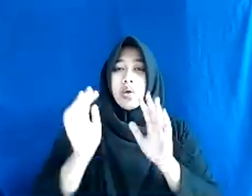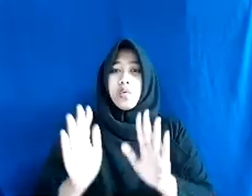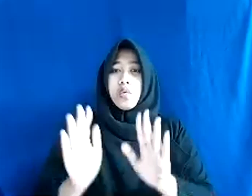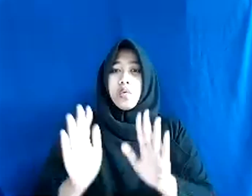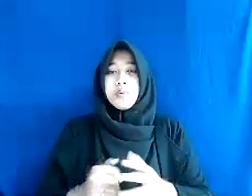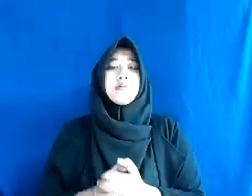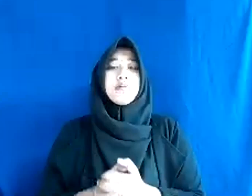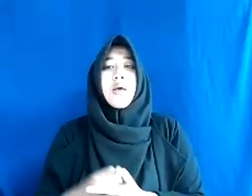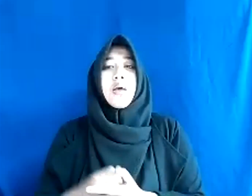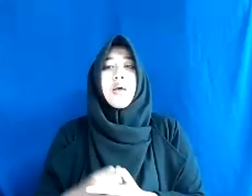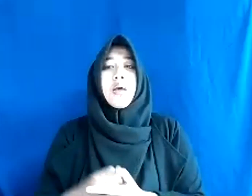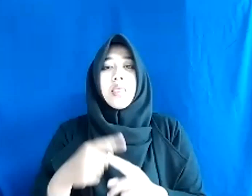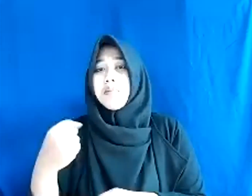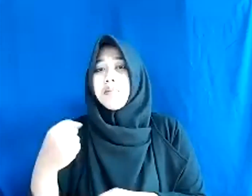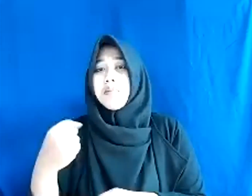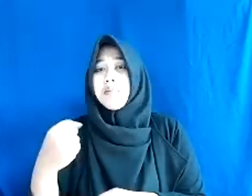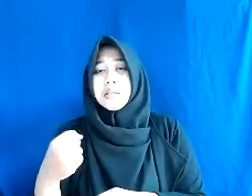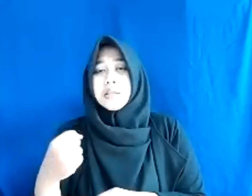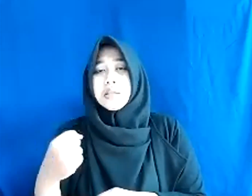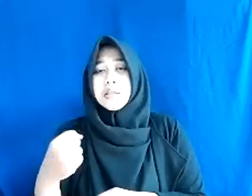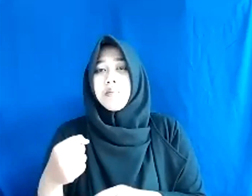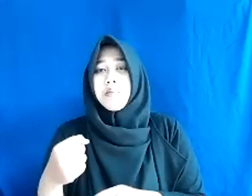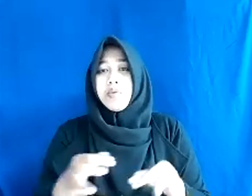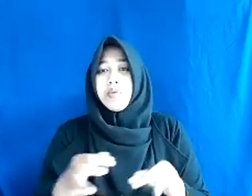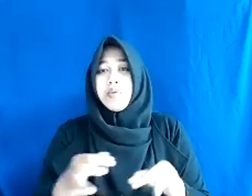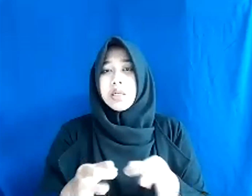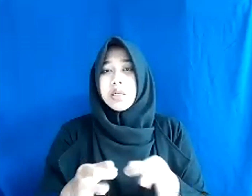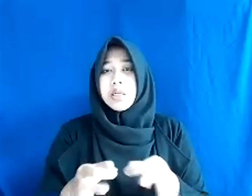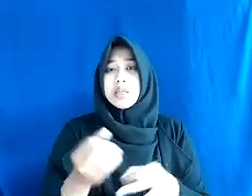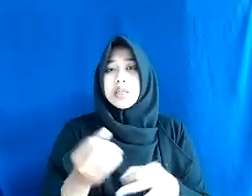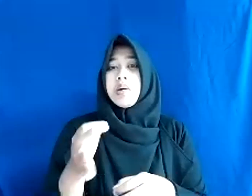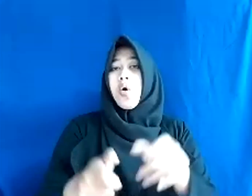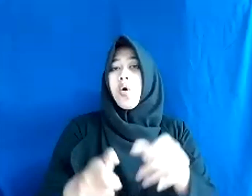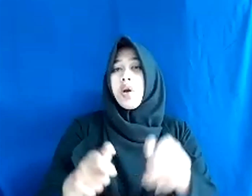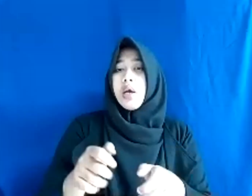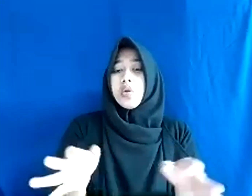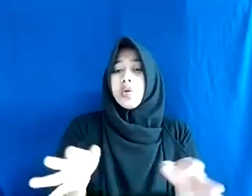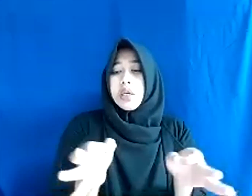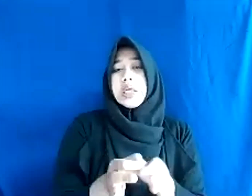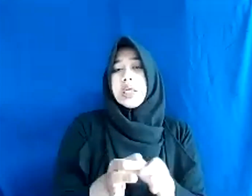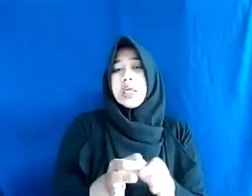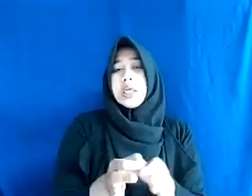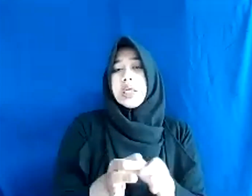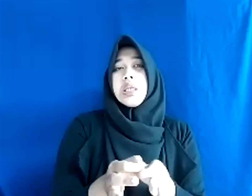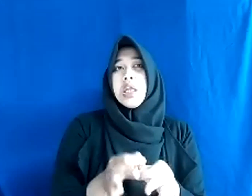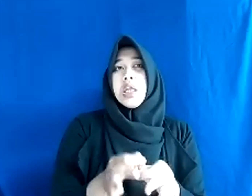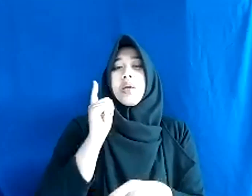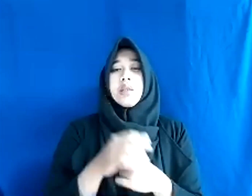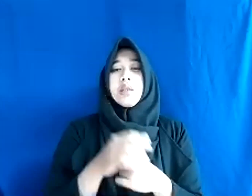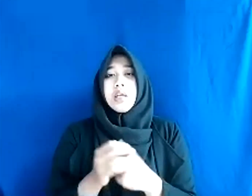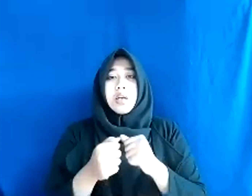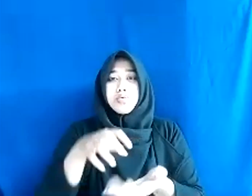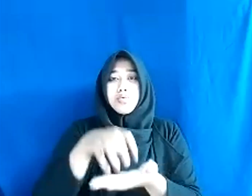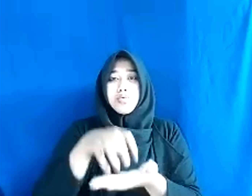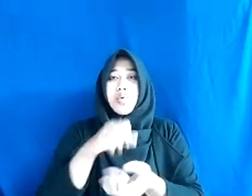beberapa orang atau mereka yang dekat dengan pemerintah. Kasus ruang kerja, ruang guru, ruang